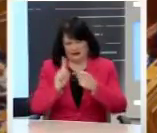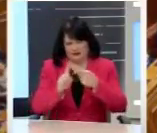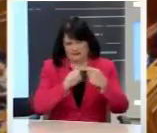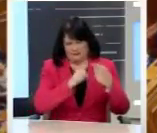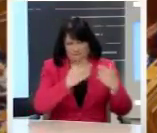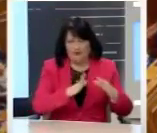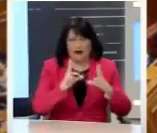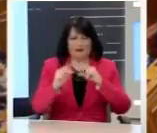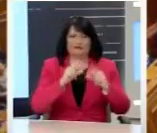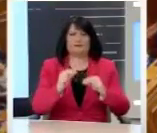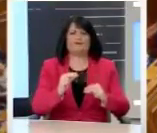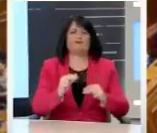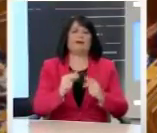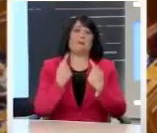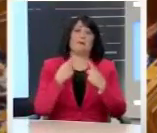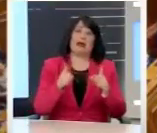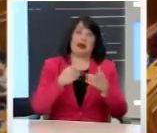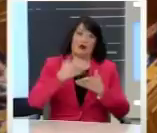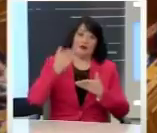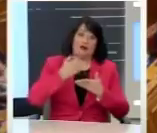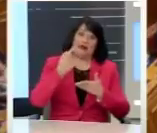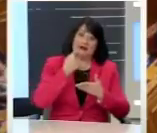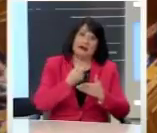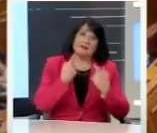περίεργη ρόλη της Τζίβα και του Χριστοφορίδη.